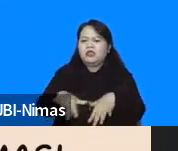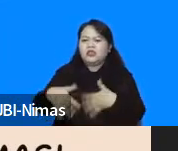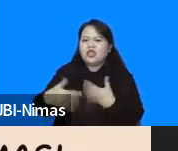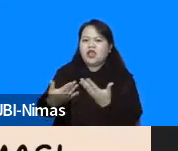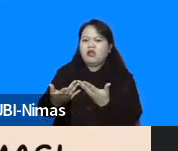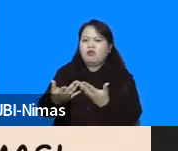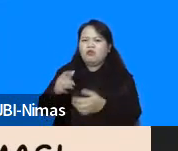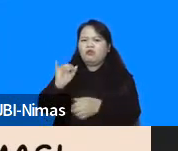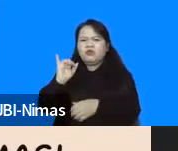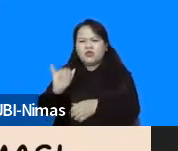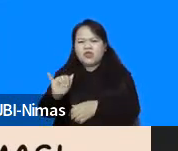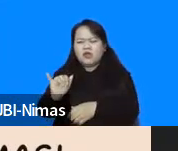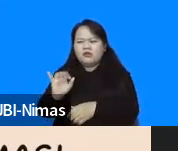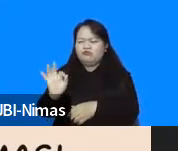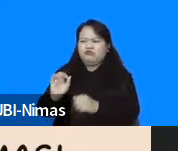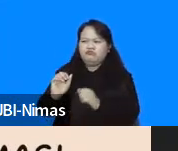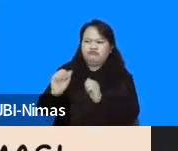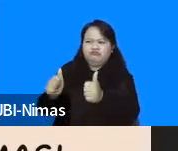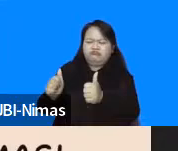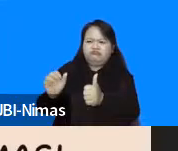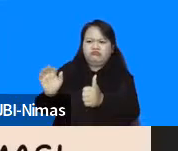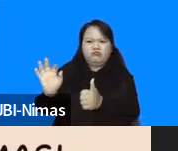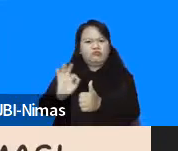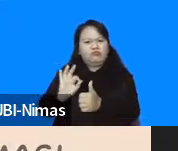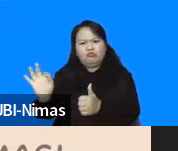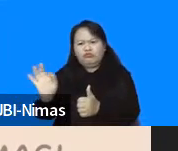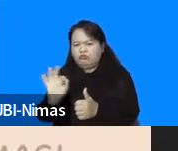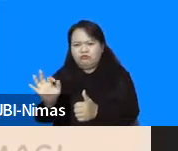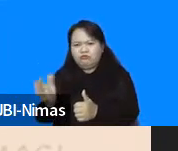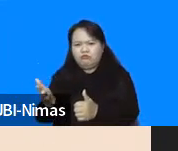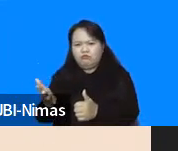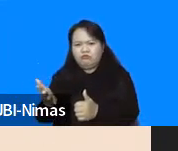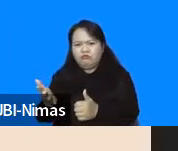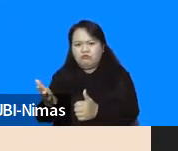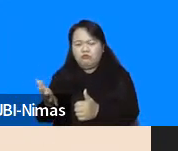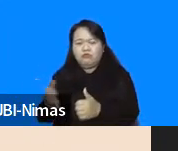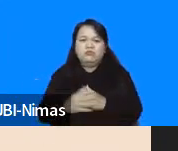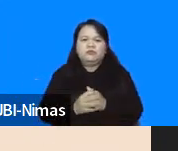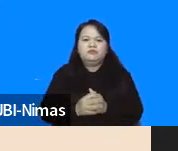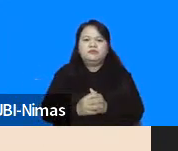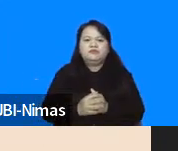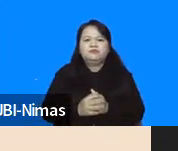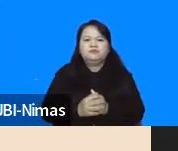Atau memang yang tersedia belum layak?